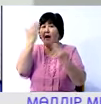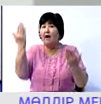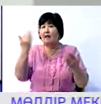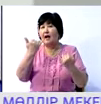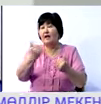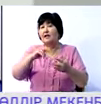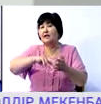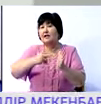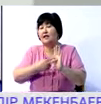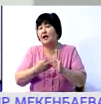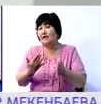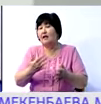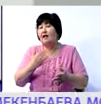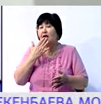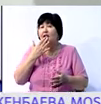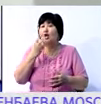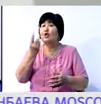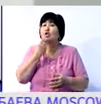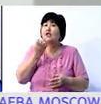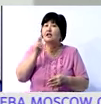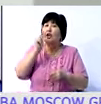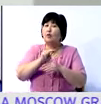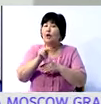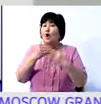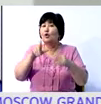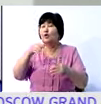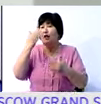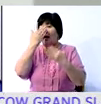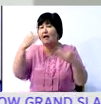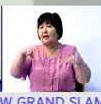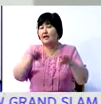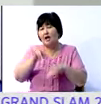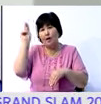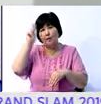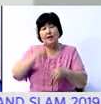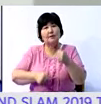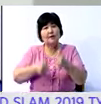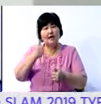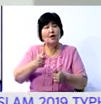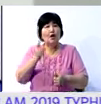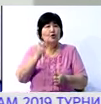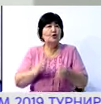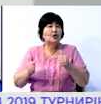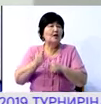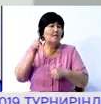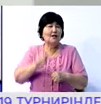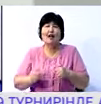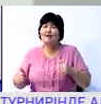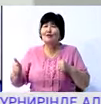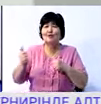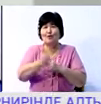сай ағылшын тілінде, яғни үш тілде білім беріліп жатыр. Түлектеріміз халықаралық деңгейдегі білім сайыстарында 100-ден жүйрік, 1000-нан тұлпар